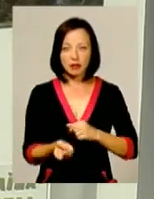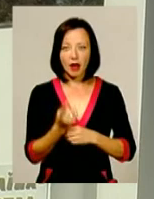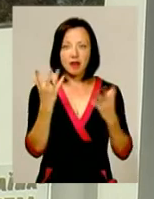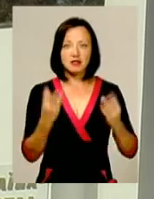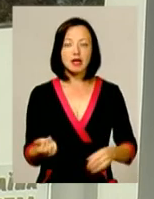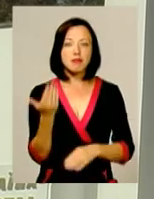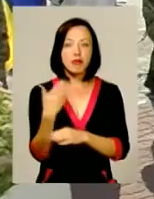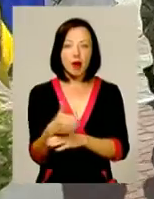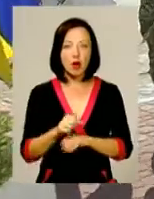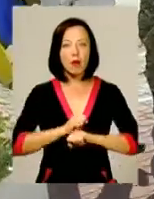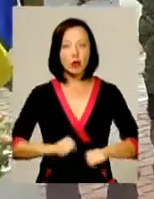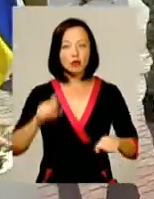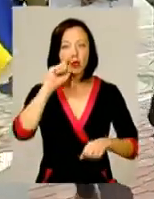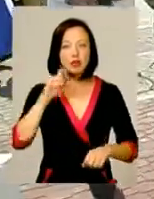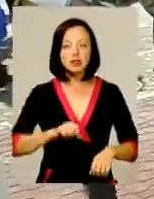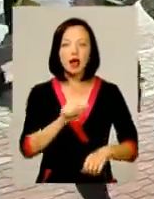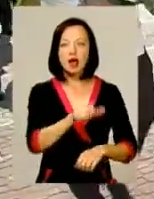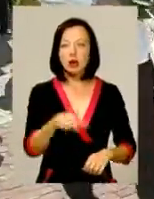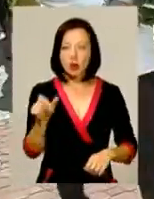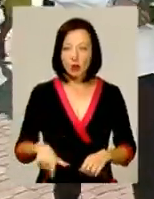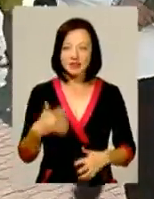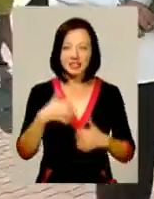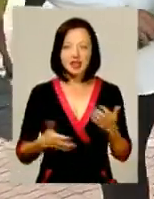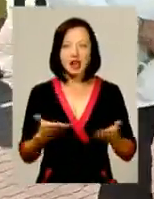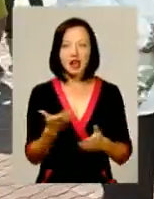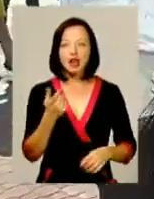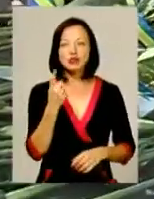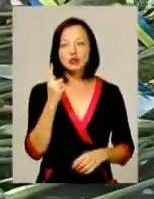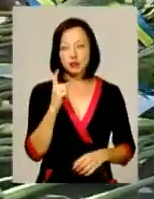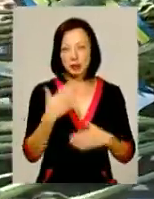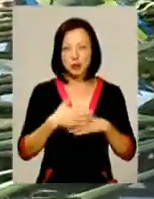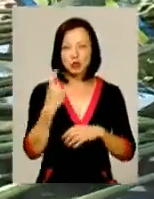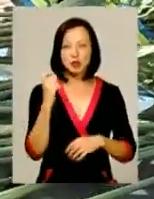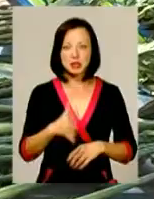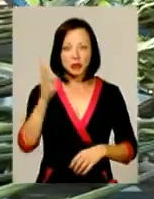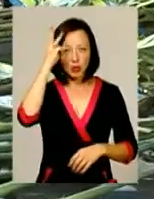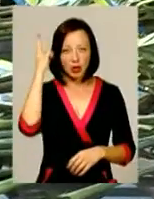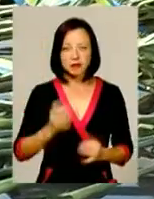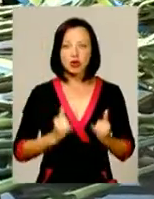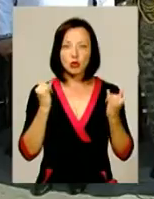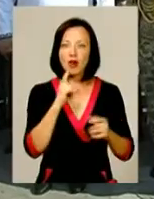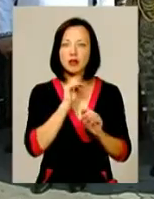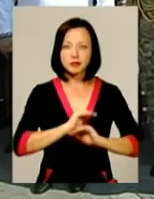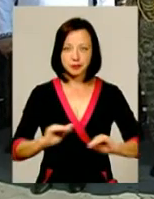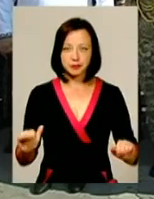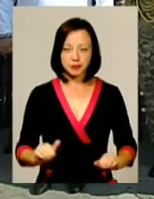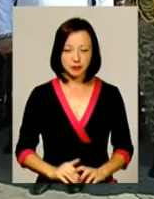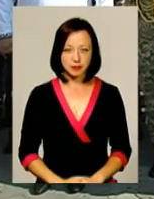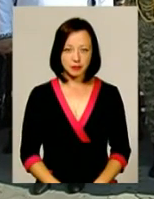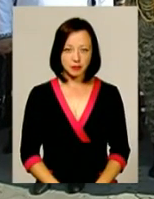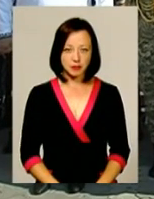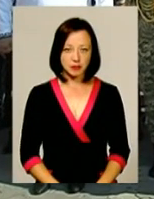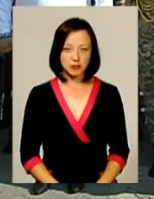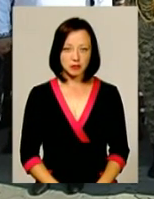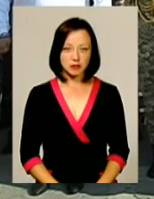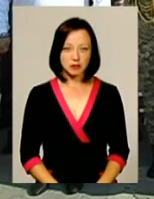у День прапора подвиг українських героїв, серед яких понад 150 подолян, вшанували хвилиною мовчання.